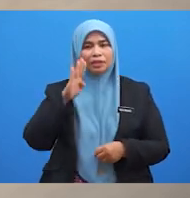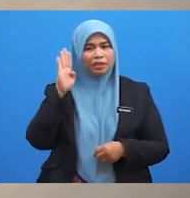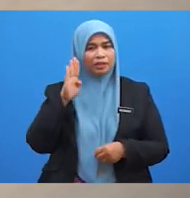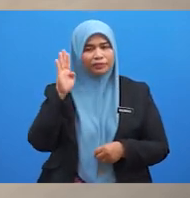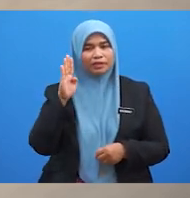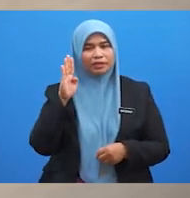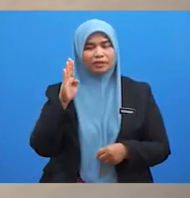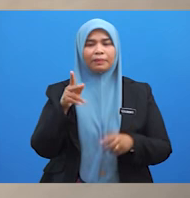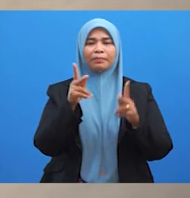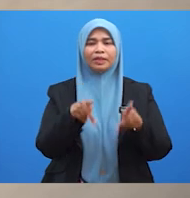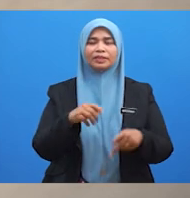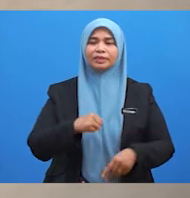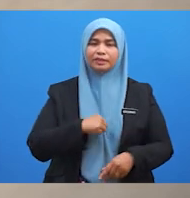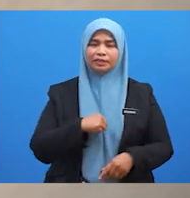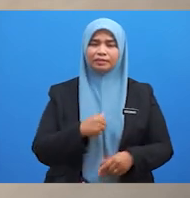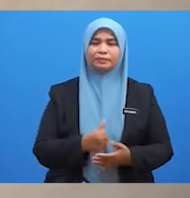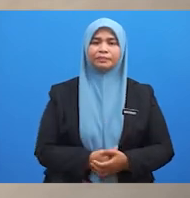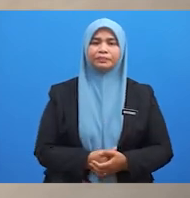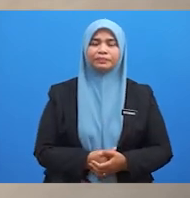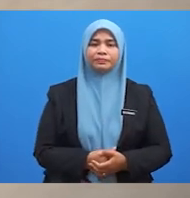kreativiti pelajar sendiri.